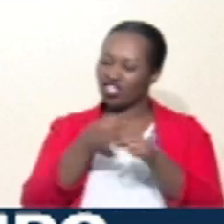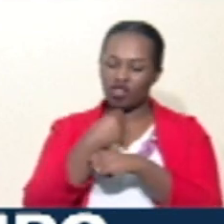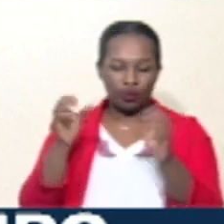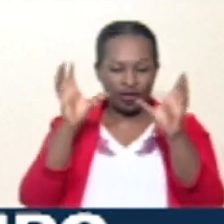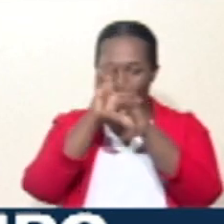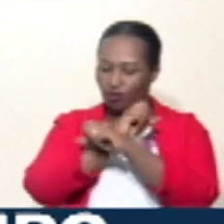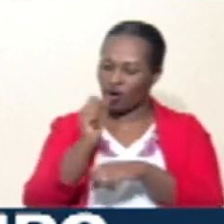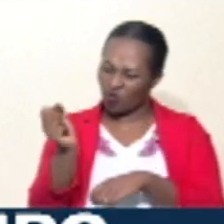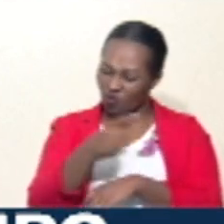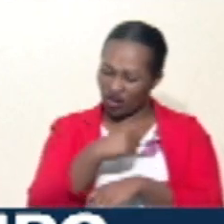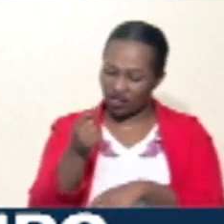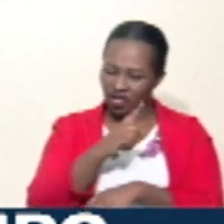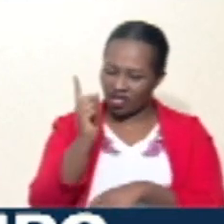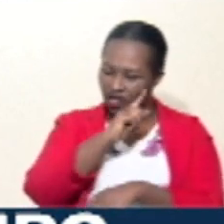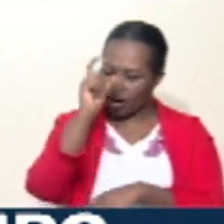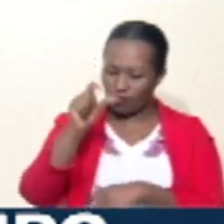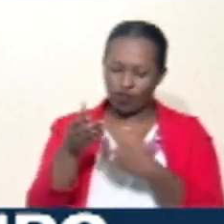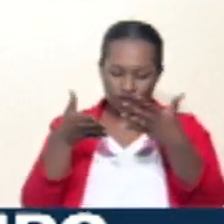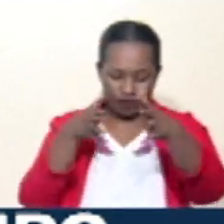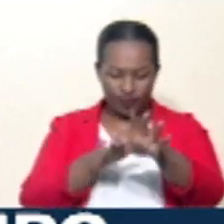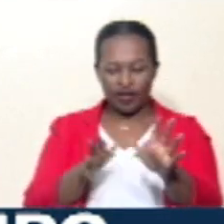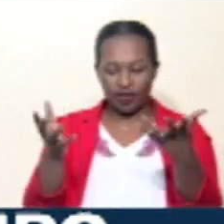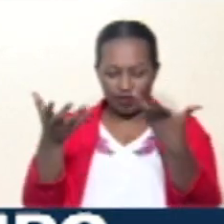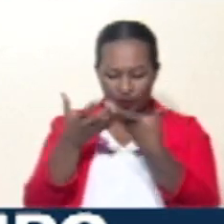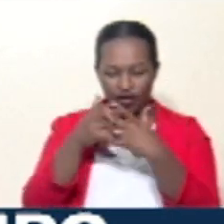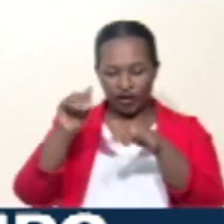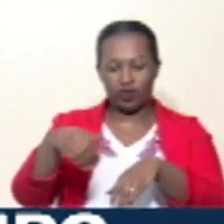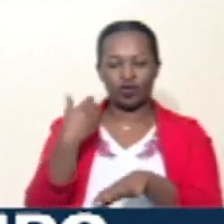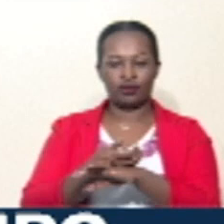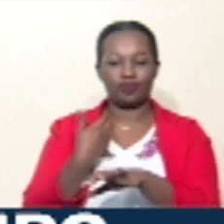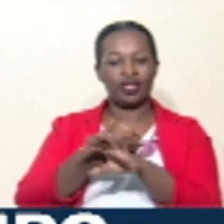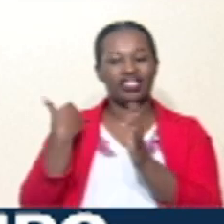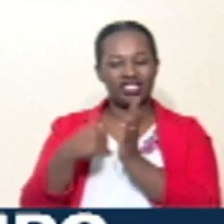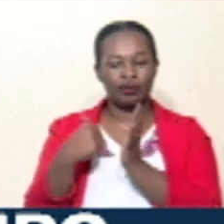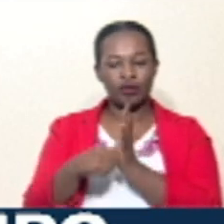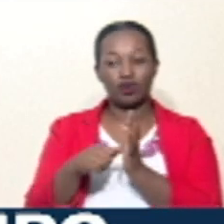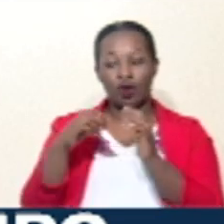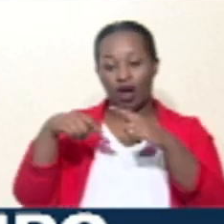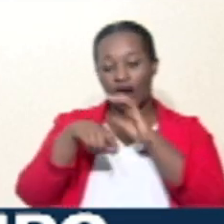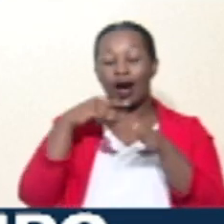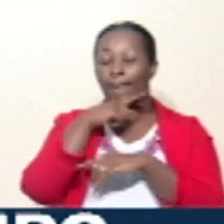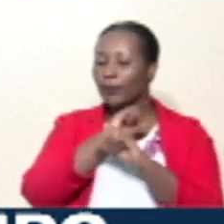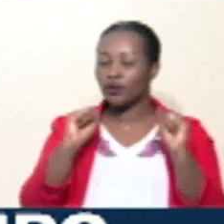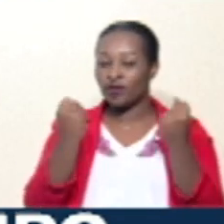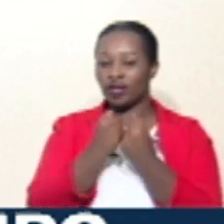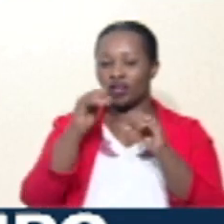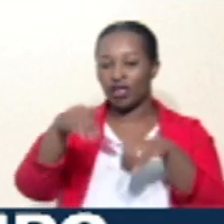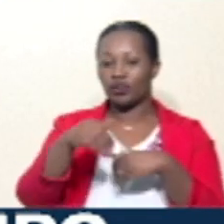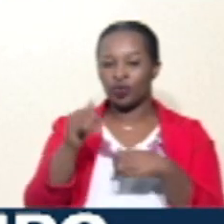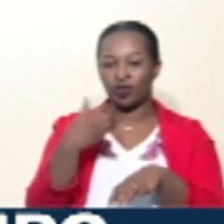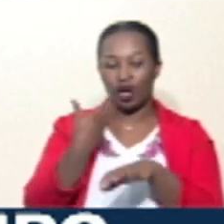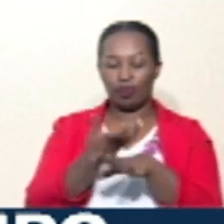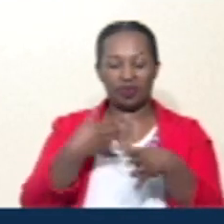hatabayeho urupfu rufitanye isano n'umucukuzi w'amabuye y'agaciro, agasanga ikibazo kiri ku burangare bw'amasosiyete acukura amabuye y'agaciro. Hajya habaho